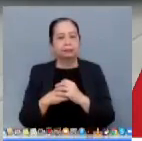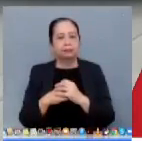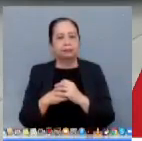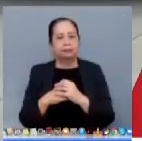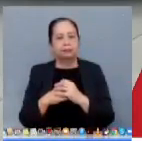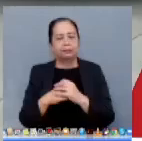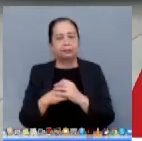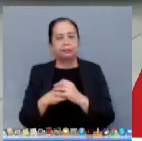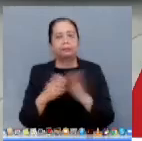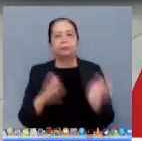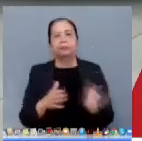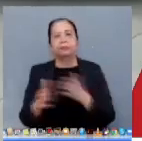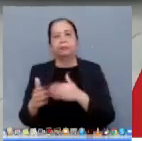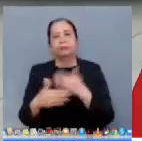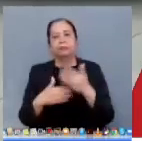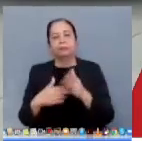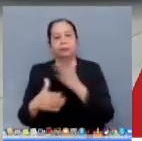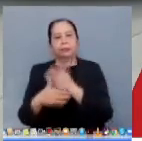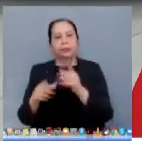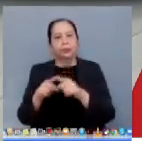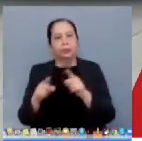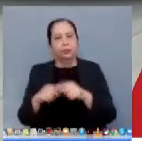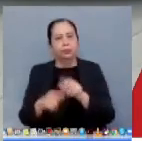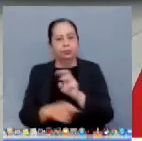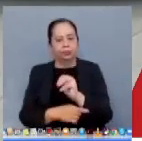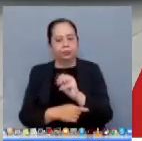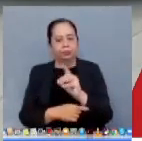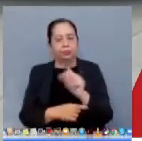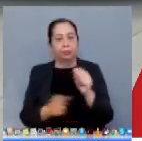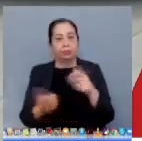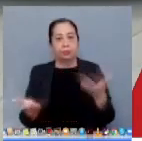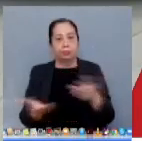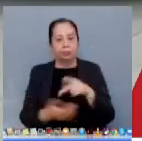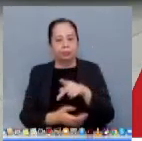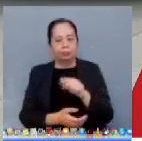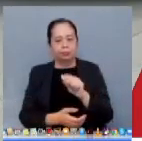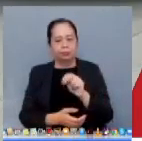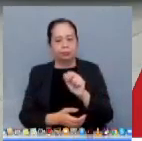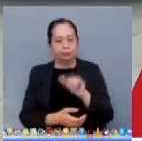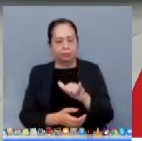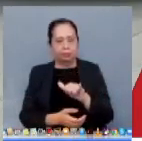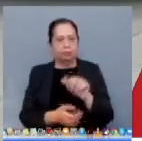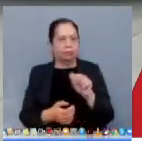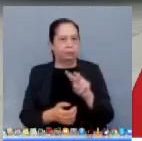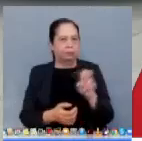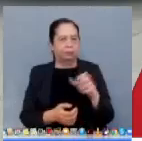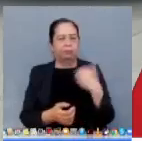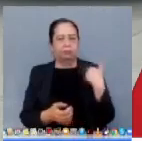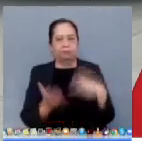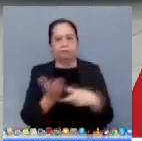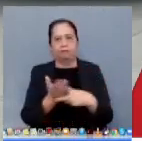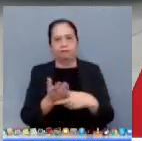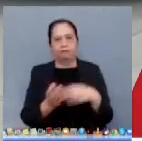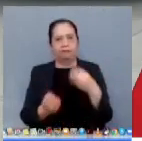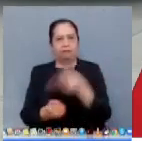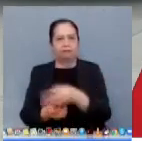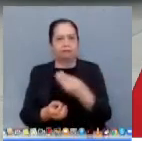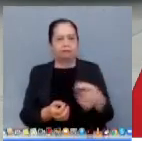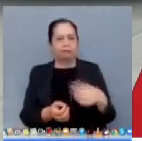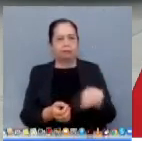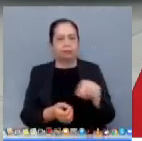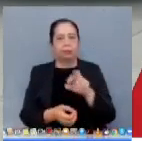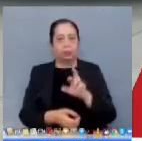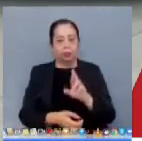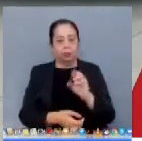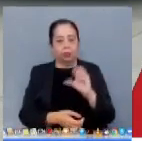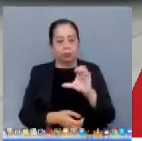Samantala, Ivan, nagtungo rin yung mga tauhan ng MMDA sa Panay Avenue at mayroon din mga natikita ng mga driver dito. At maging dito sa Roses Avenue kung nasaan ako